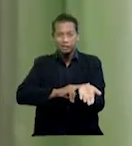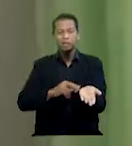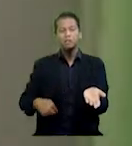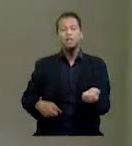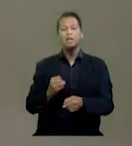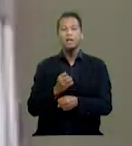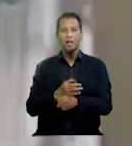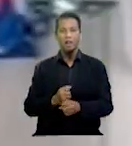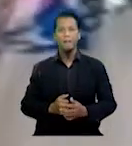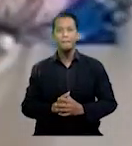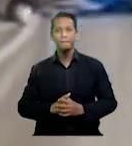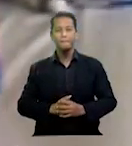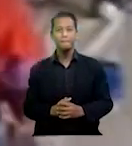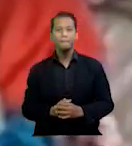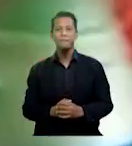gagal ginjal.